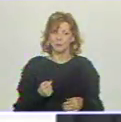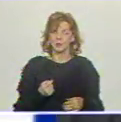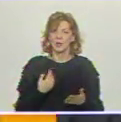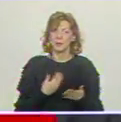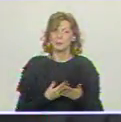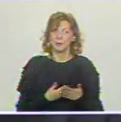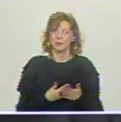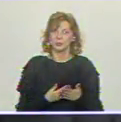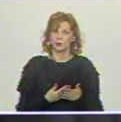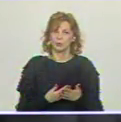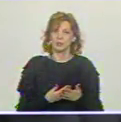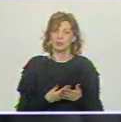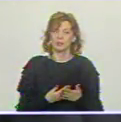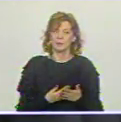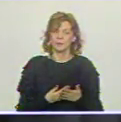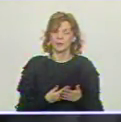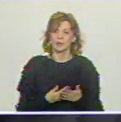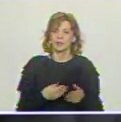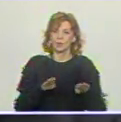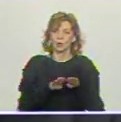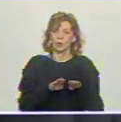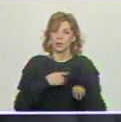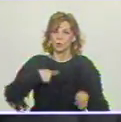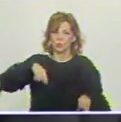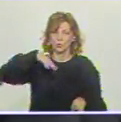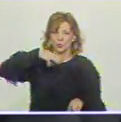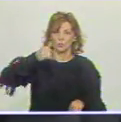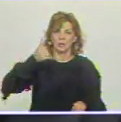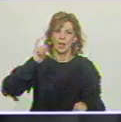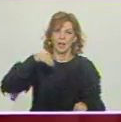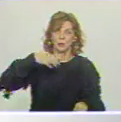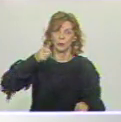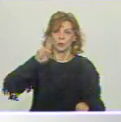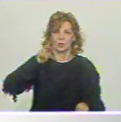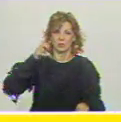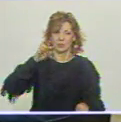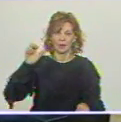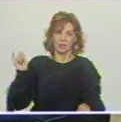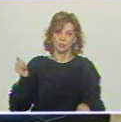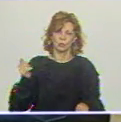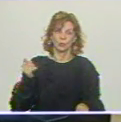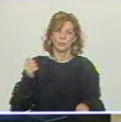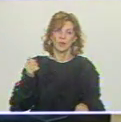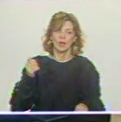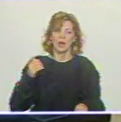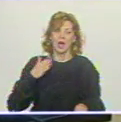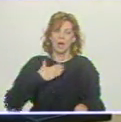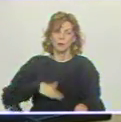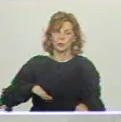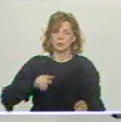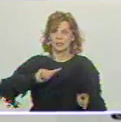secolele 19-20. Este vorba de Mihai Murărețu, unul dintre cei care a avut îndrăzneala să